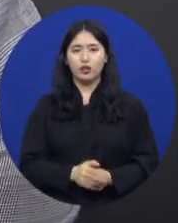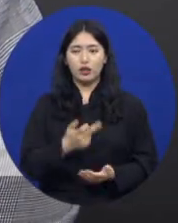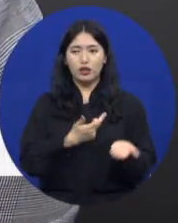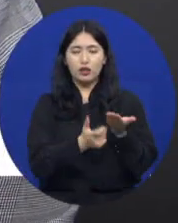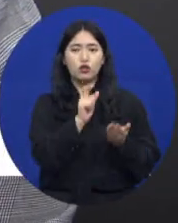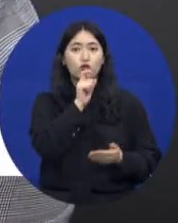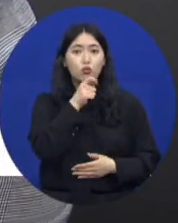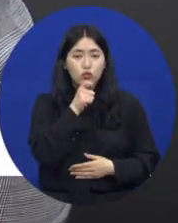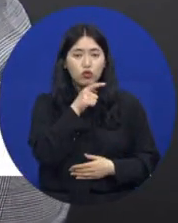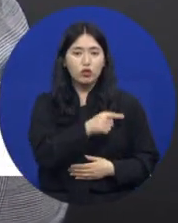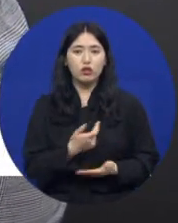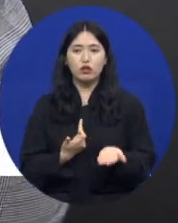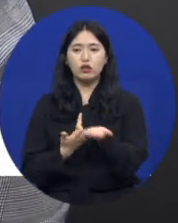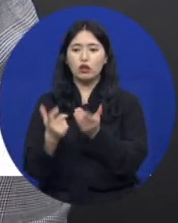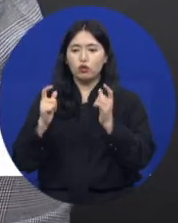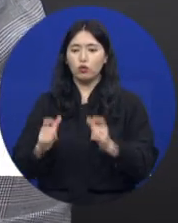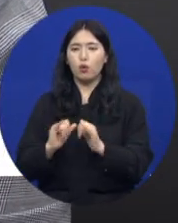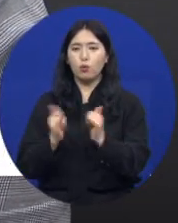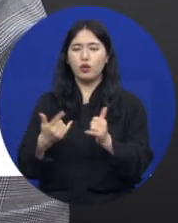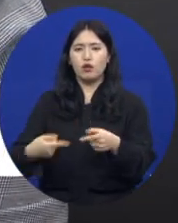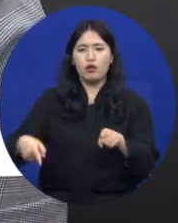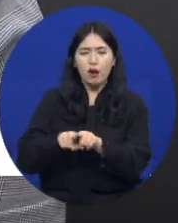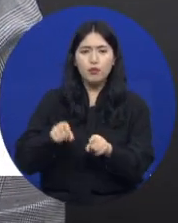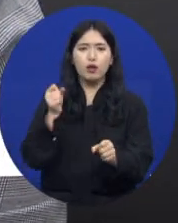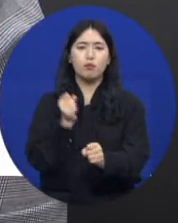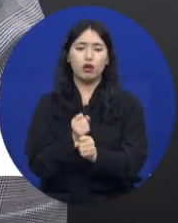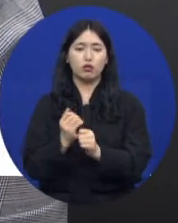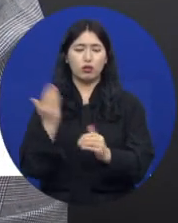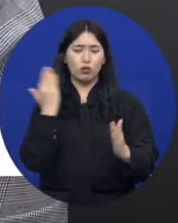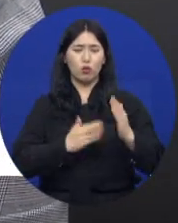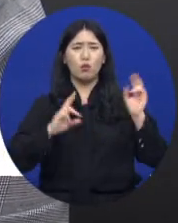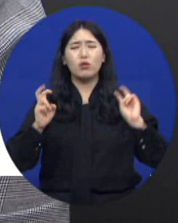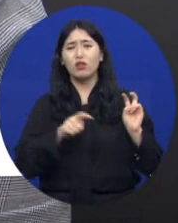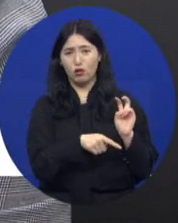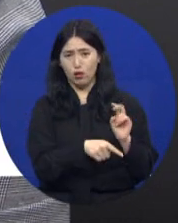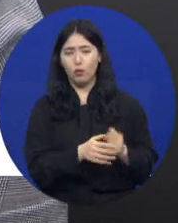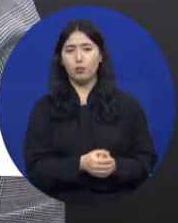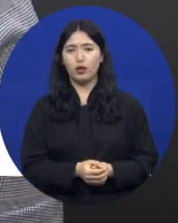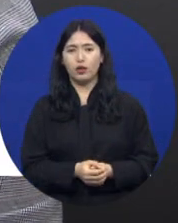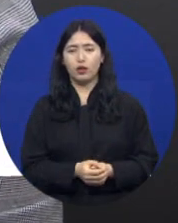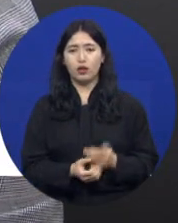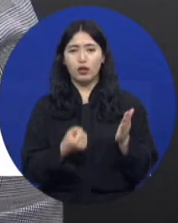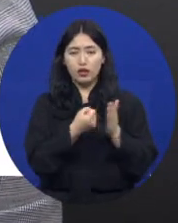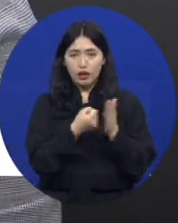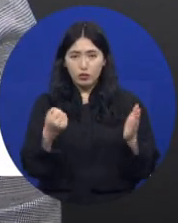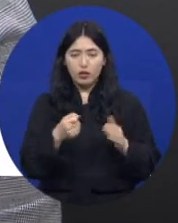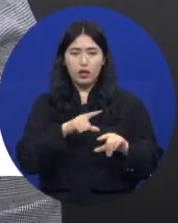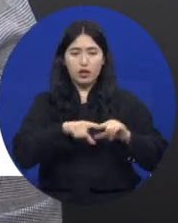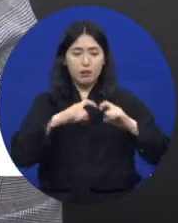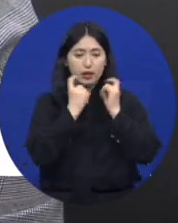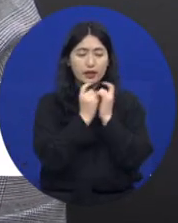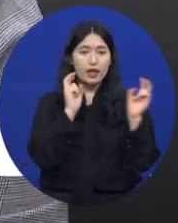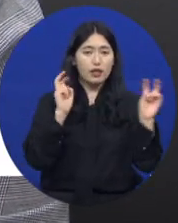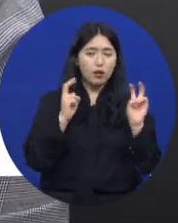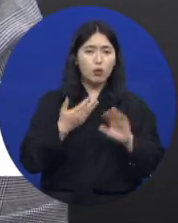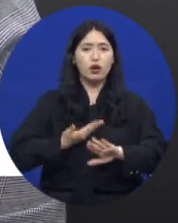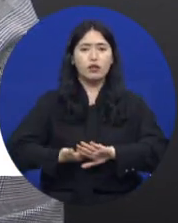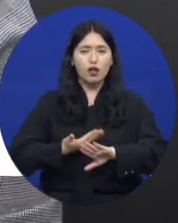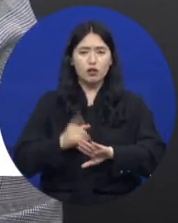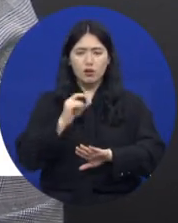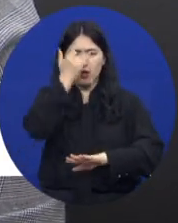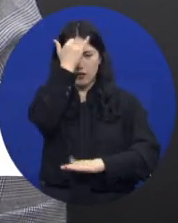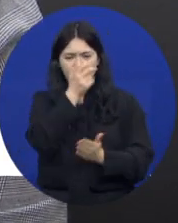삼다수는 제주도민들이 함께 만든 공기업이라고 하는 부분. 그래서 일반 사기업과는 굉장히 다른 어떤